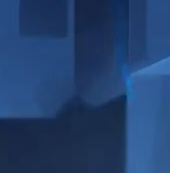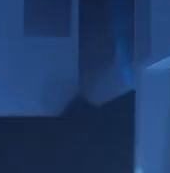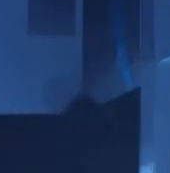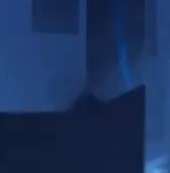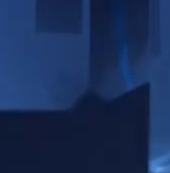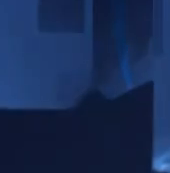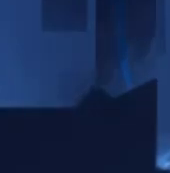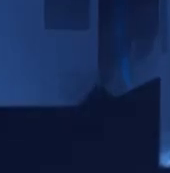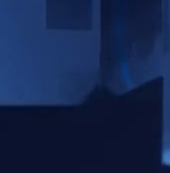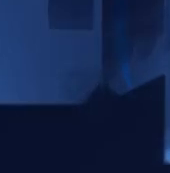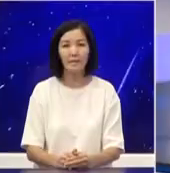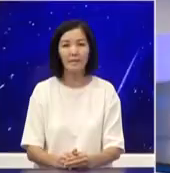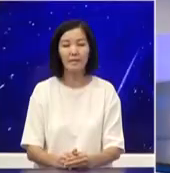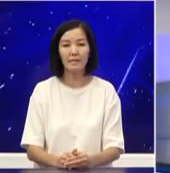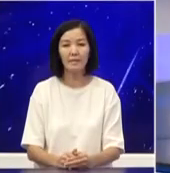ЖТСУ.